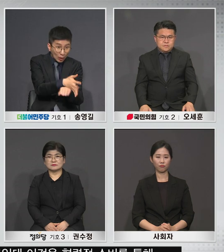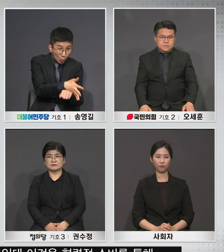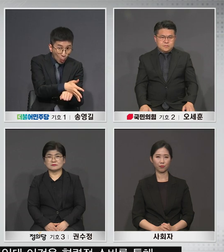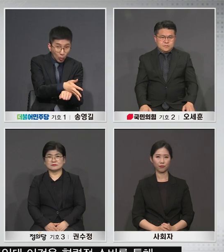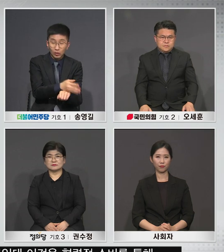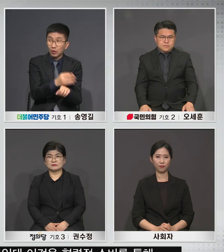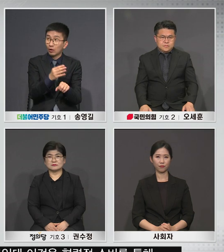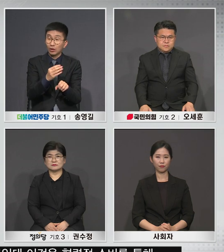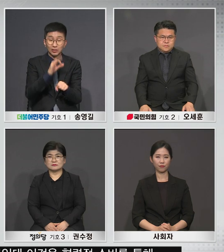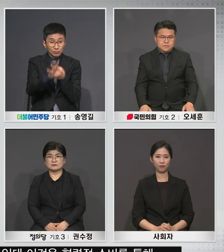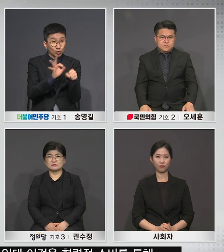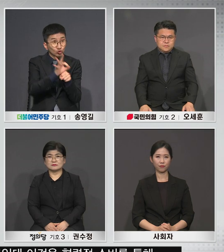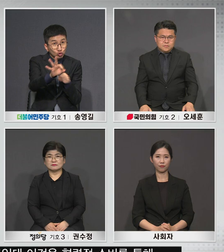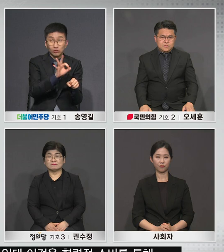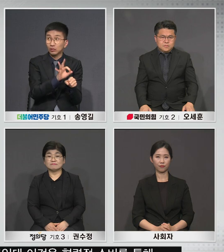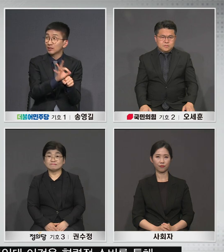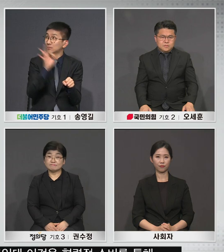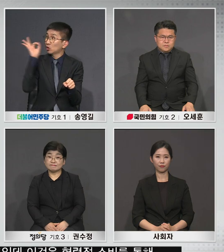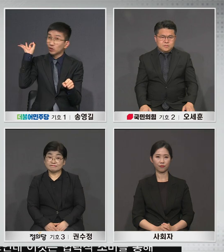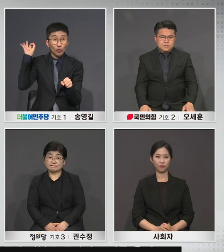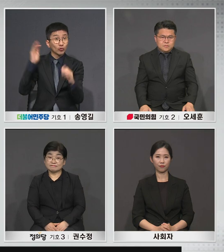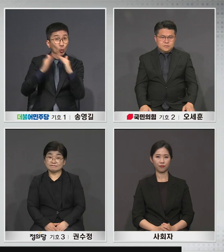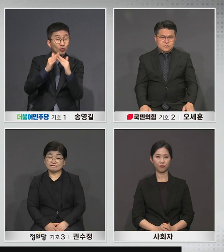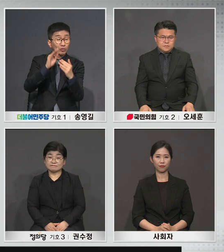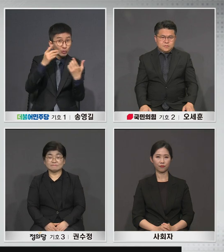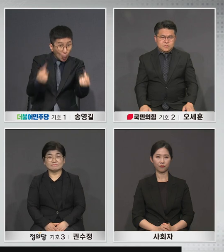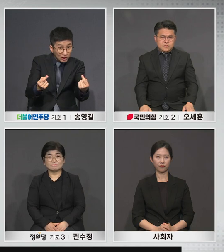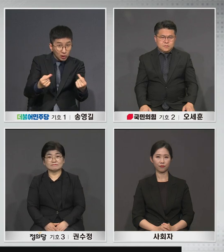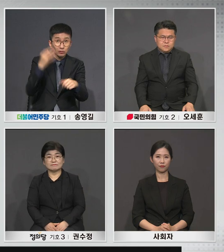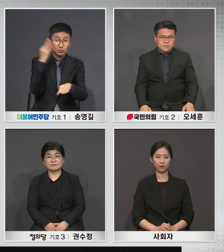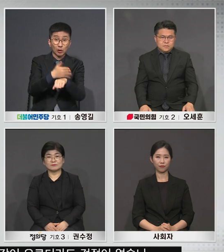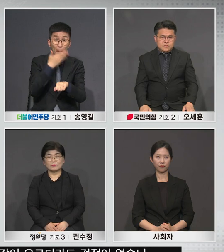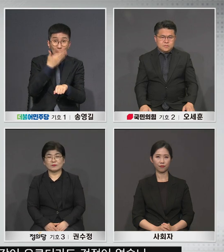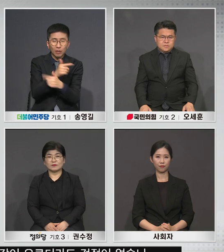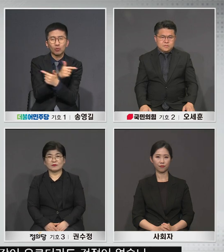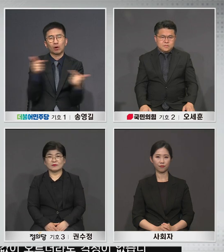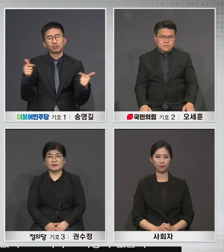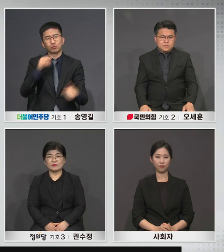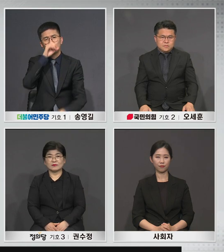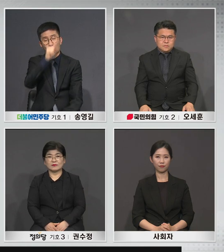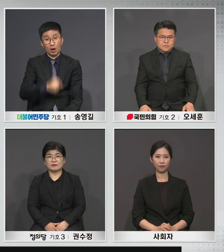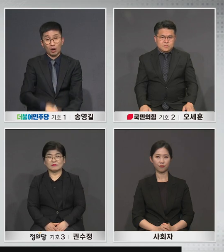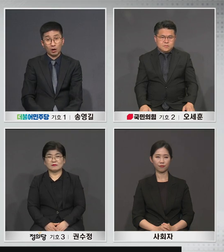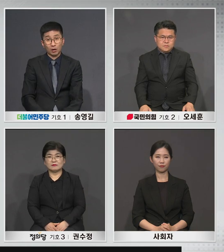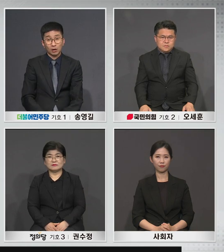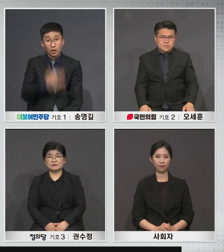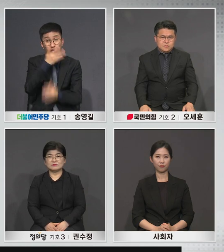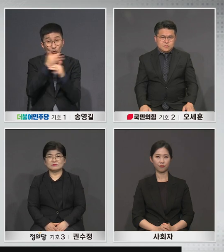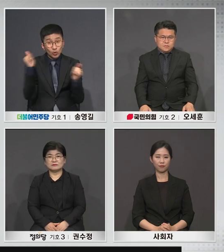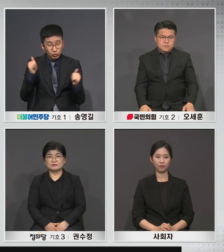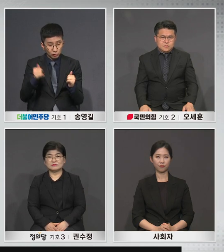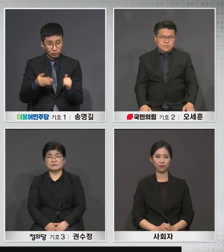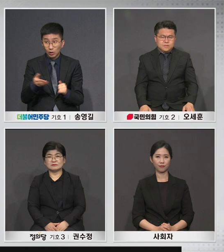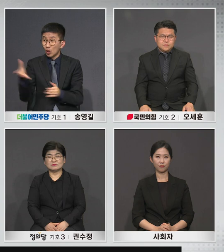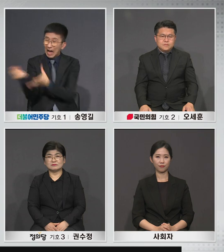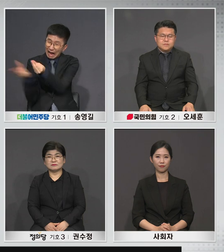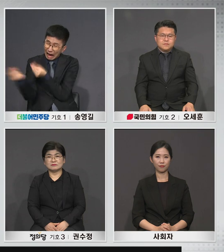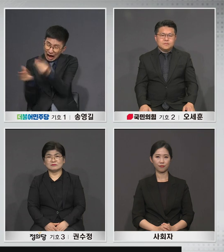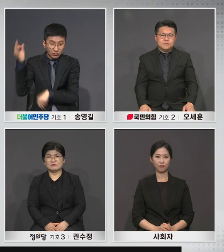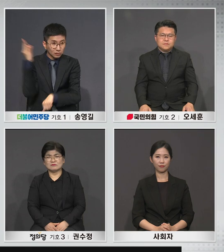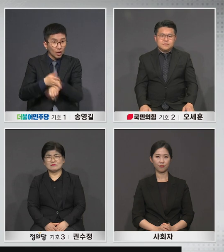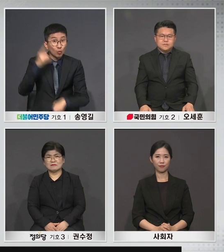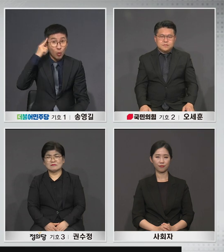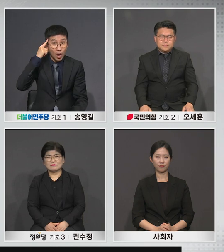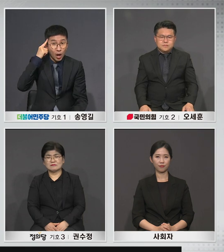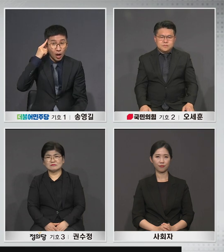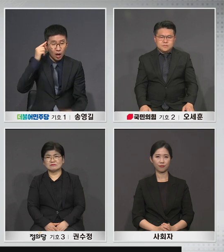권수정 후보님. 우리가 왜 영끌을 해서 우리 서민들이나 청년들이 집을 살려고 합니까? 집값이 너무 많이 뛰기 때문에 도저히 집을 살